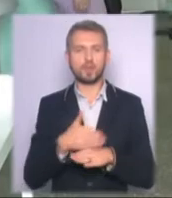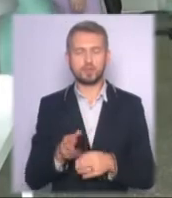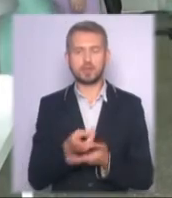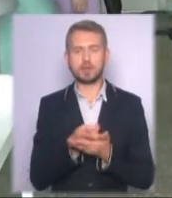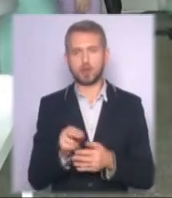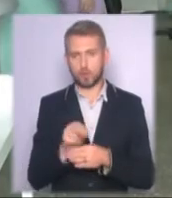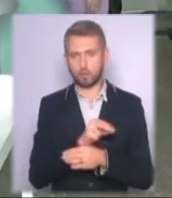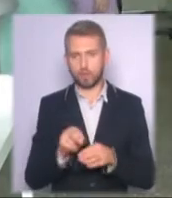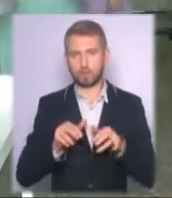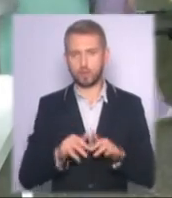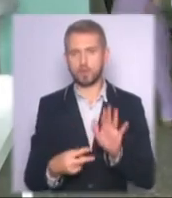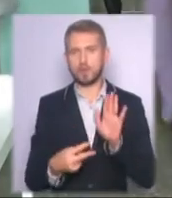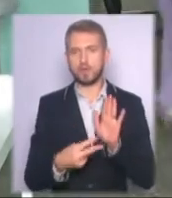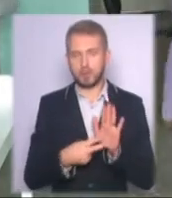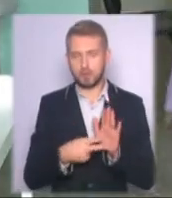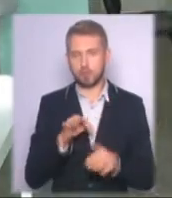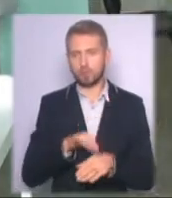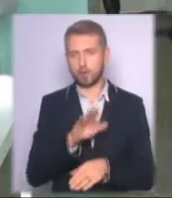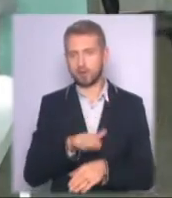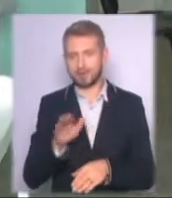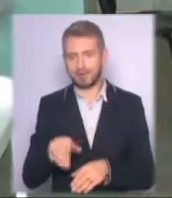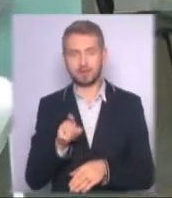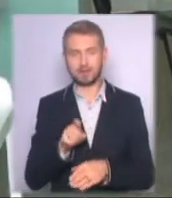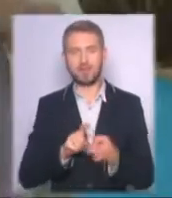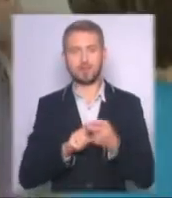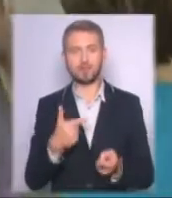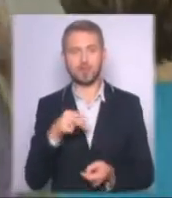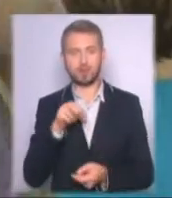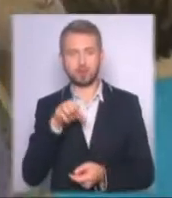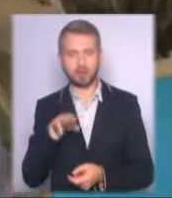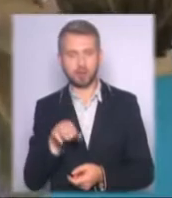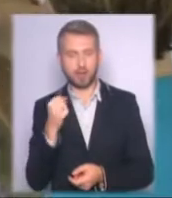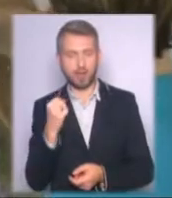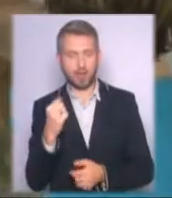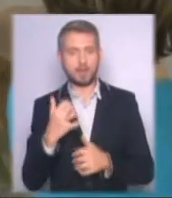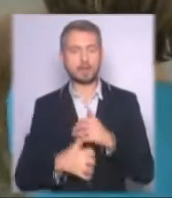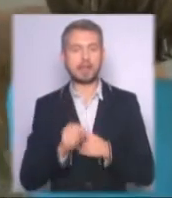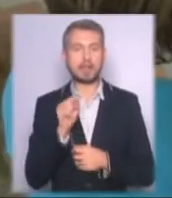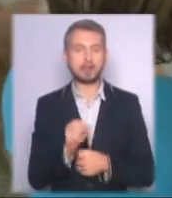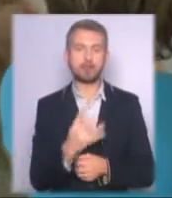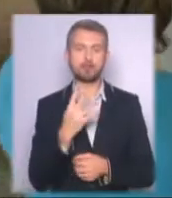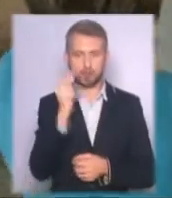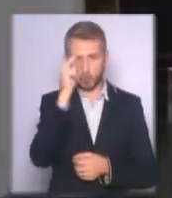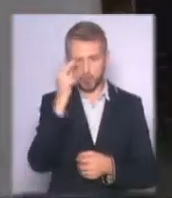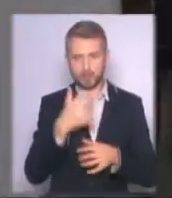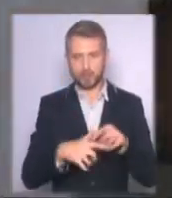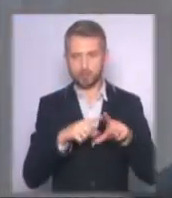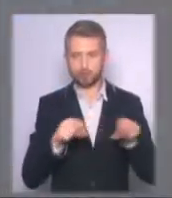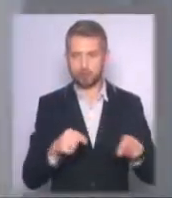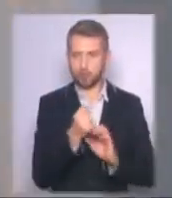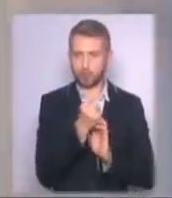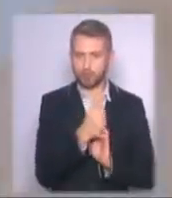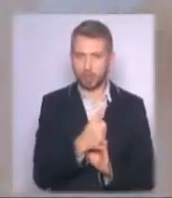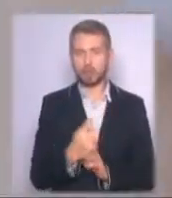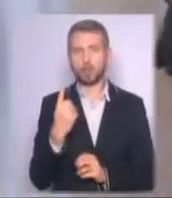лікування проходить 7 хворих дітей з вірусним гепатитами А. Серед них 4 учні середньої школи номер 11,